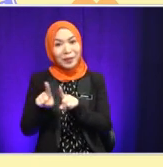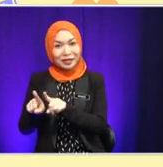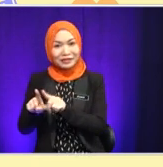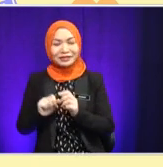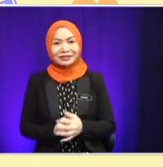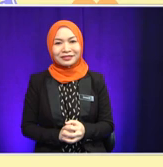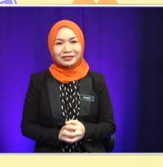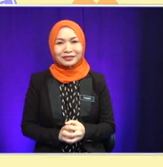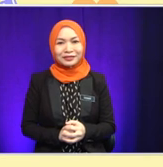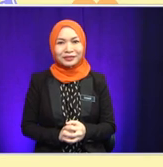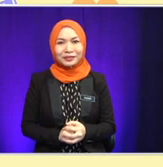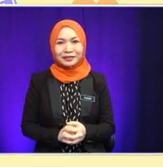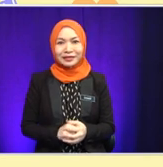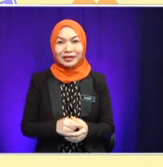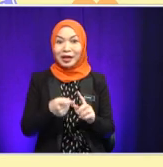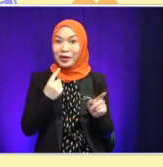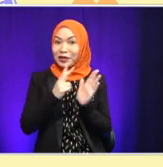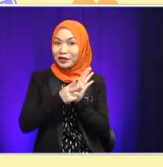dalam video tersebut